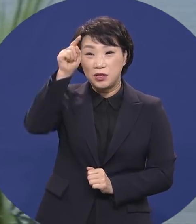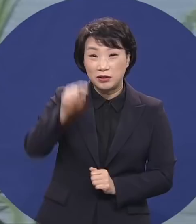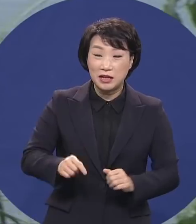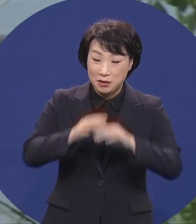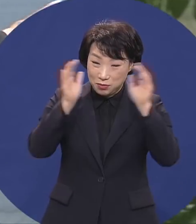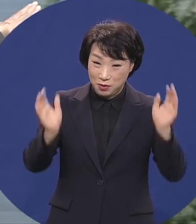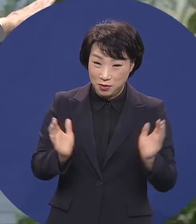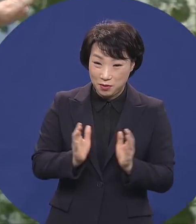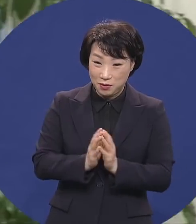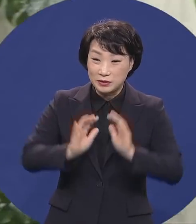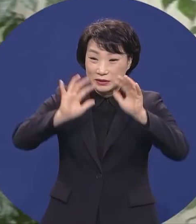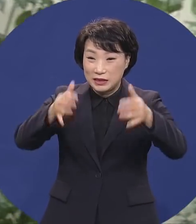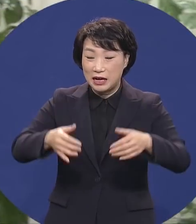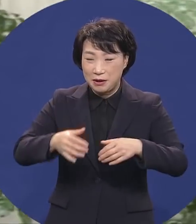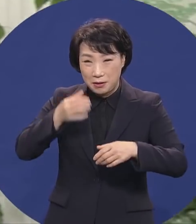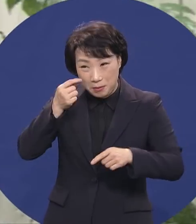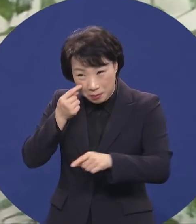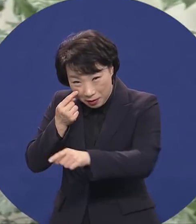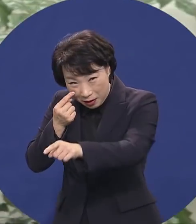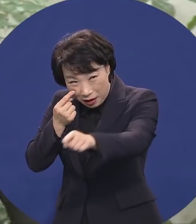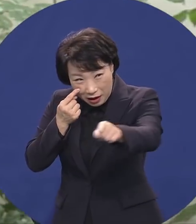천하만국을 한 번에 다